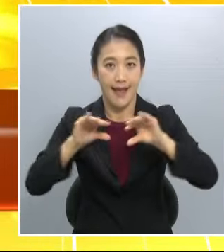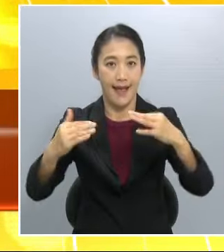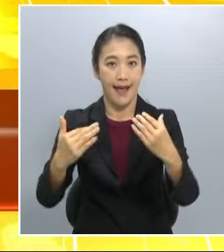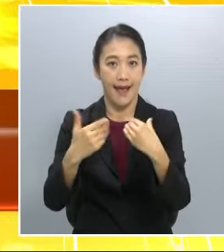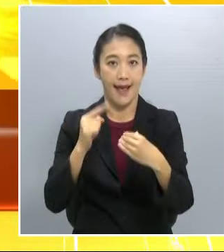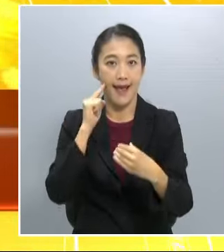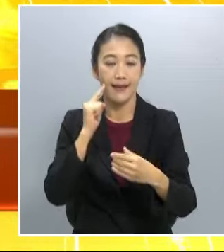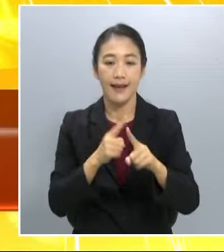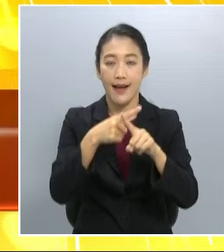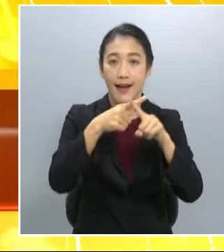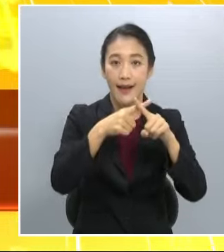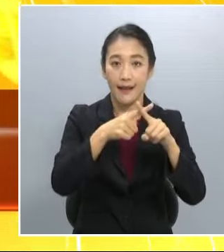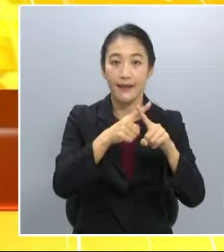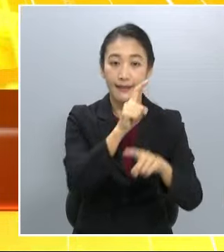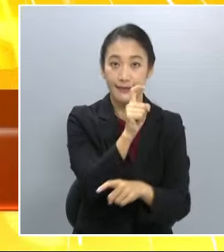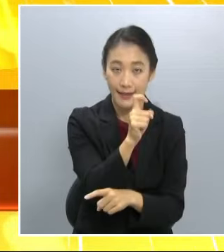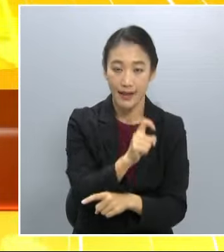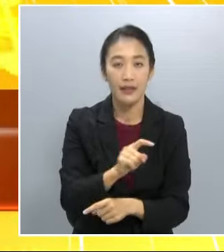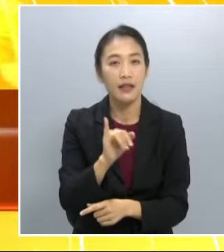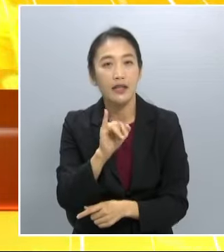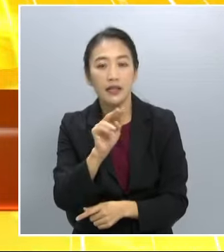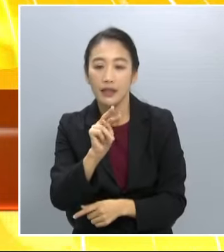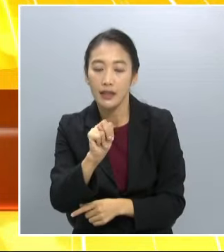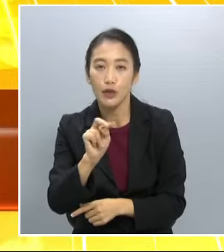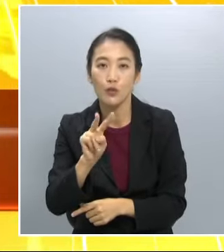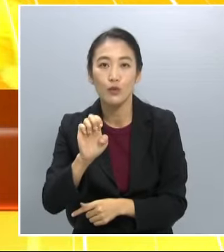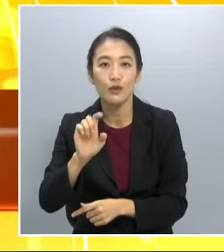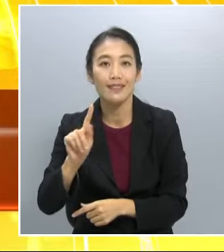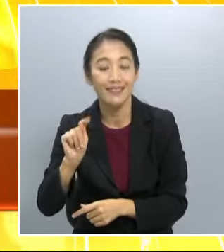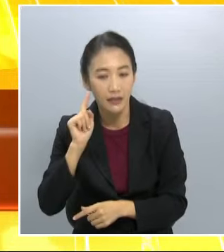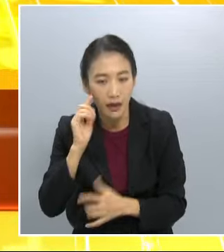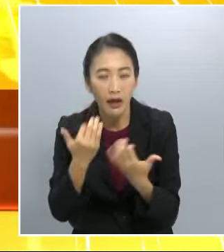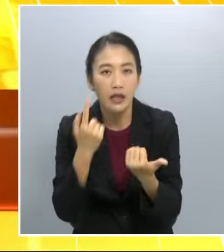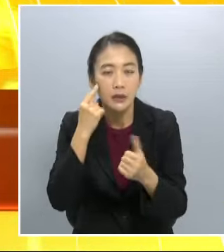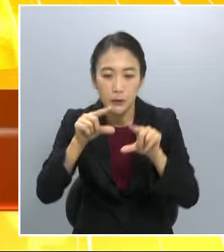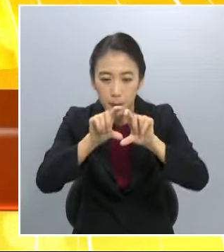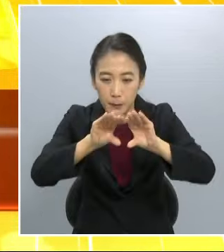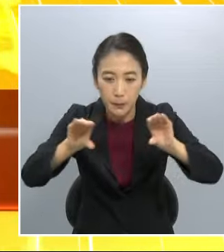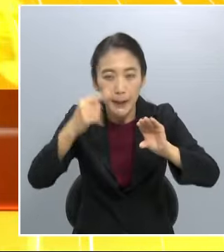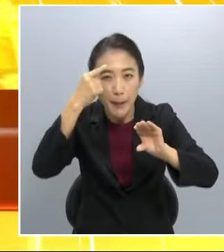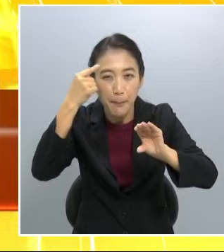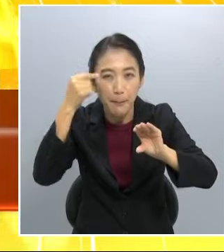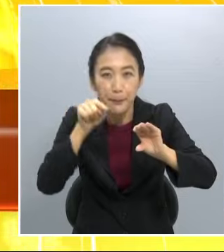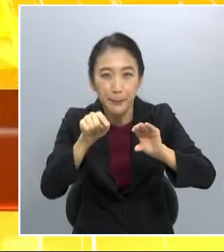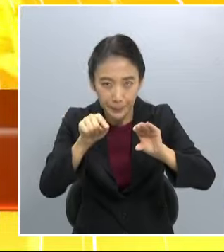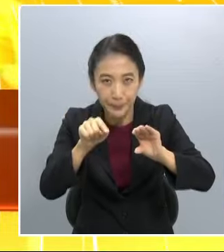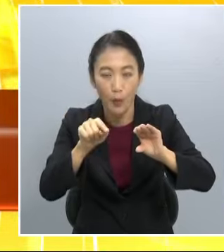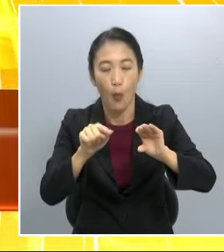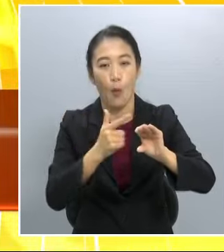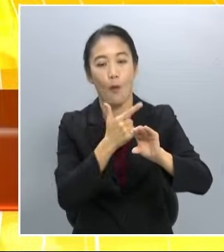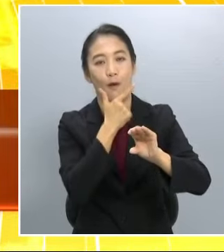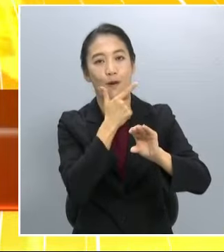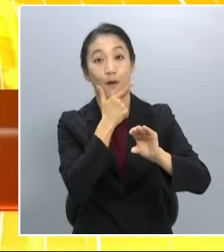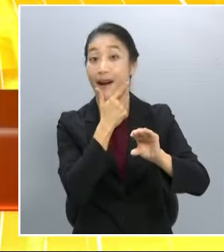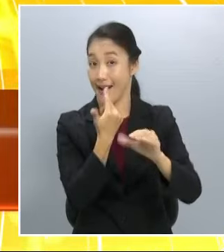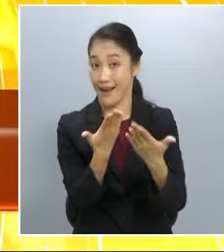Plusค่ะในลูกสีดำสุดเท่นอกจากดีไซน์ที่เป็นเอกลักษณ์แล้วแร์ careรุ่น x in Plusยังประหยัดไฟ